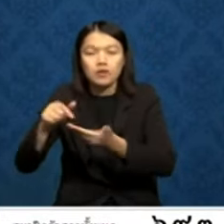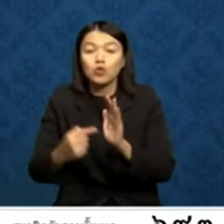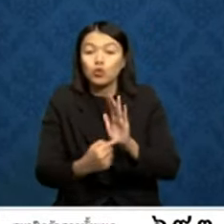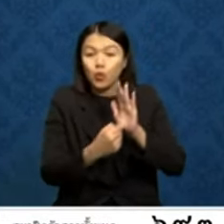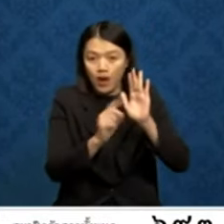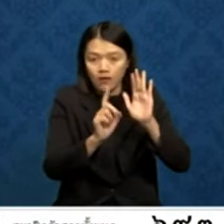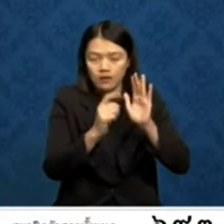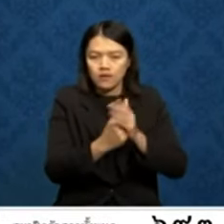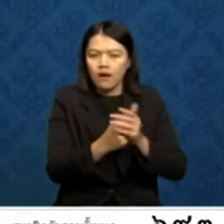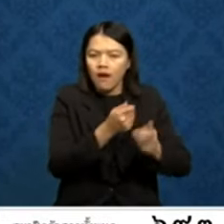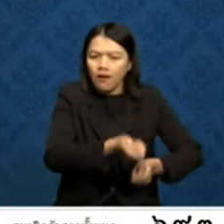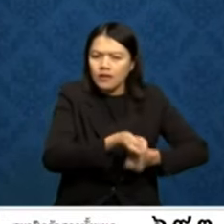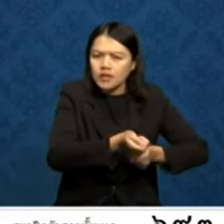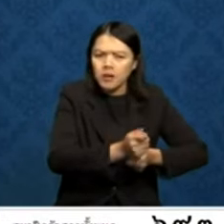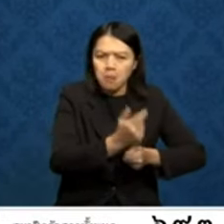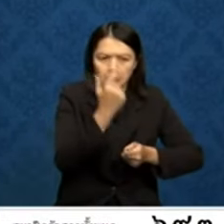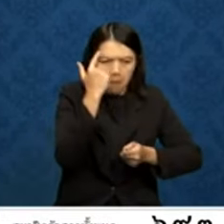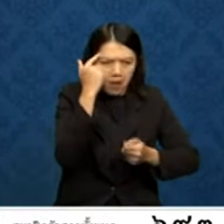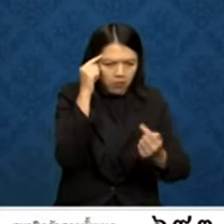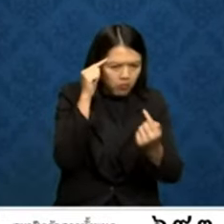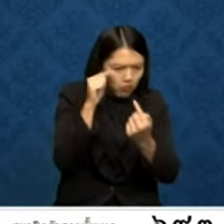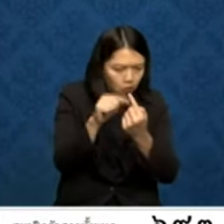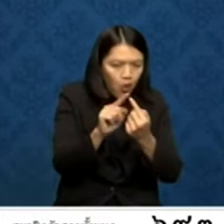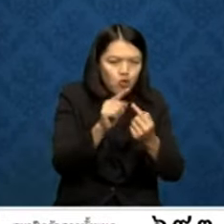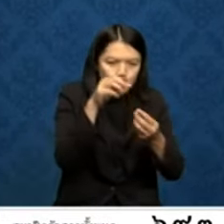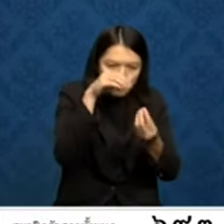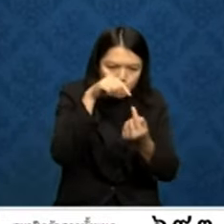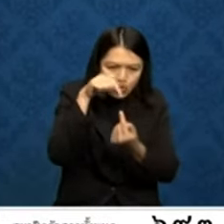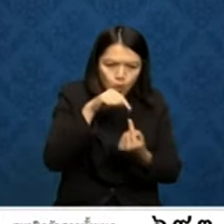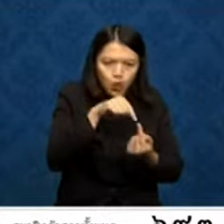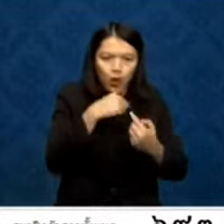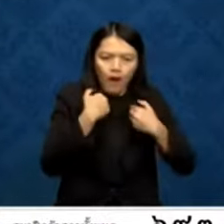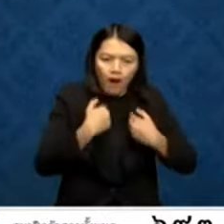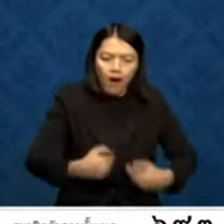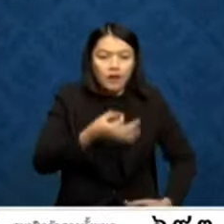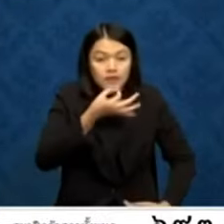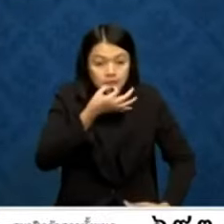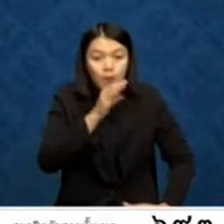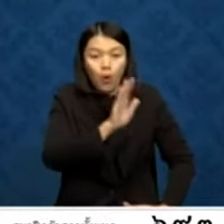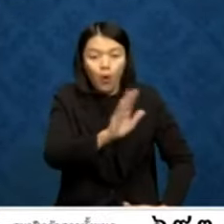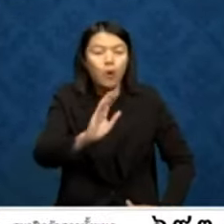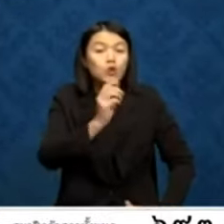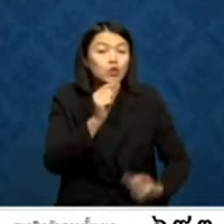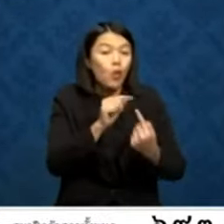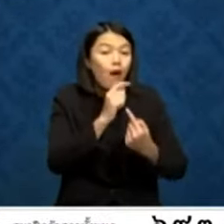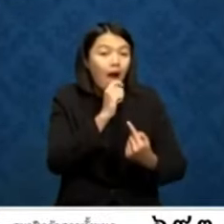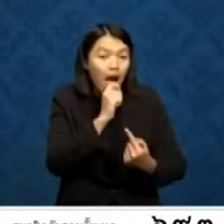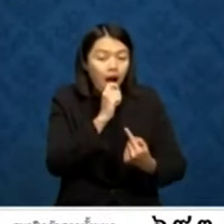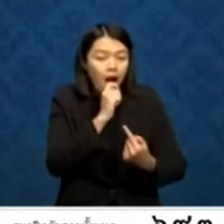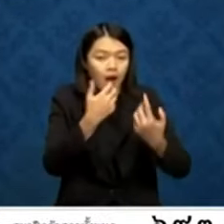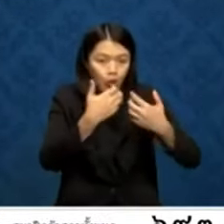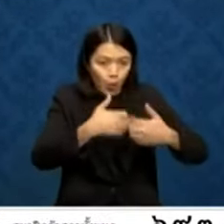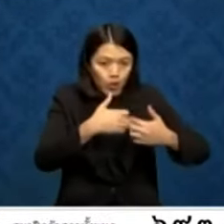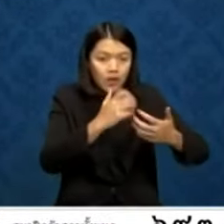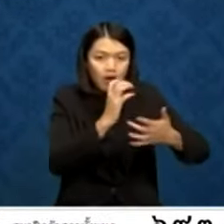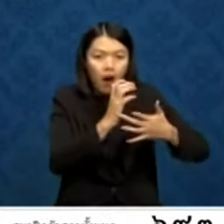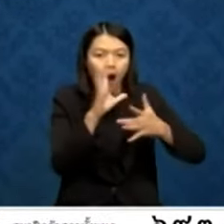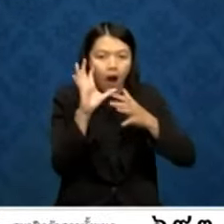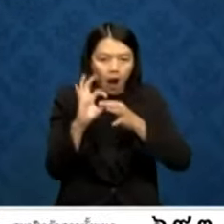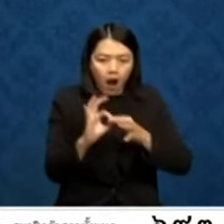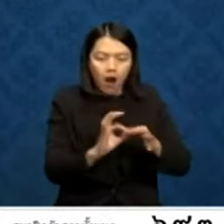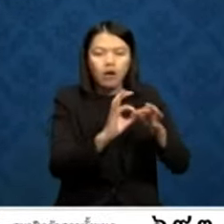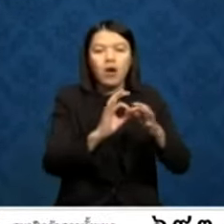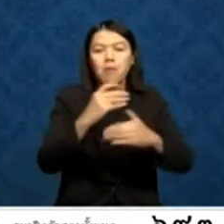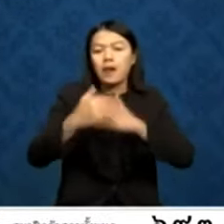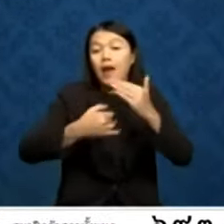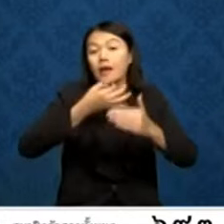เกษตรแม่นยำ Precision Agriculture และเทคโนโลยีด้านอาหาร Food Tech นำมาใช้พัฒนา